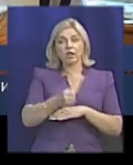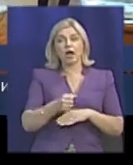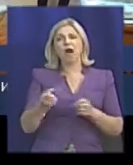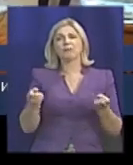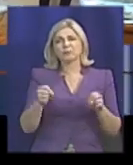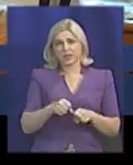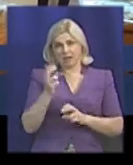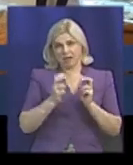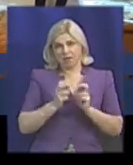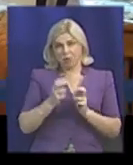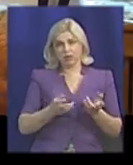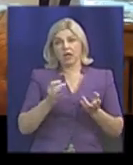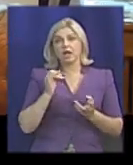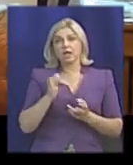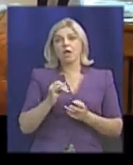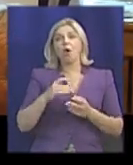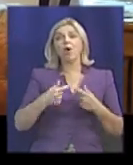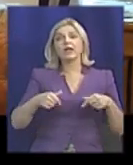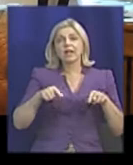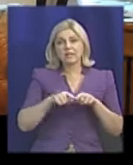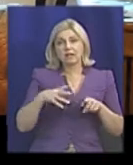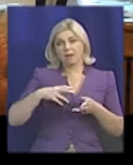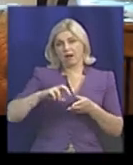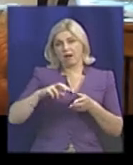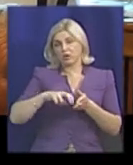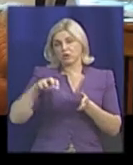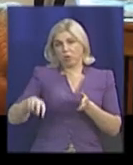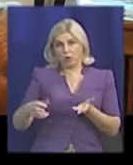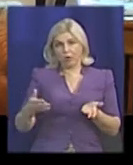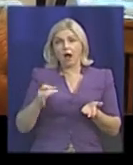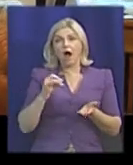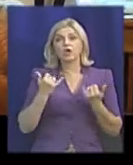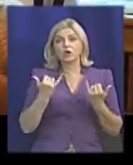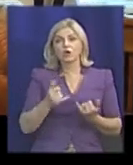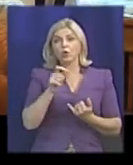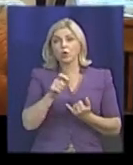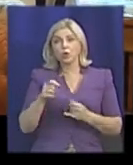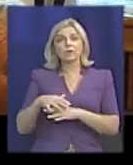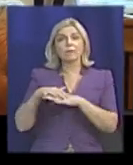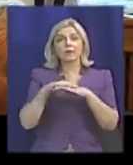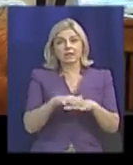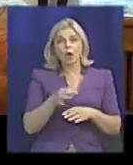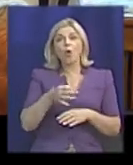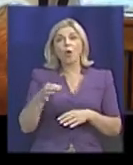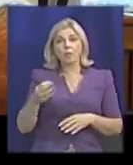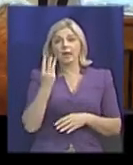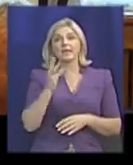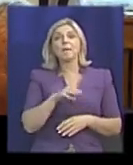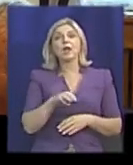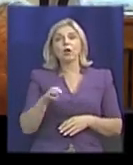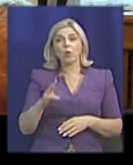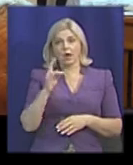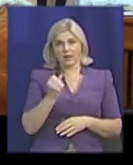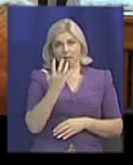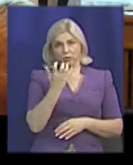завод. Адміністрація стояла осторонь, відписуючись від цього. А зараз люди прислали якусь копійку – 3 мільйони. Що таке 3 мільйони на